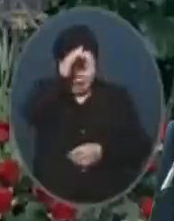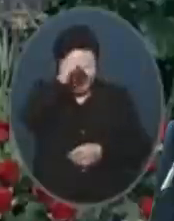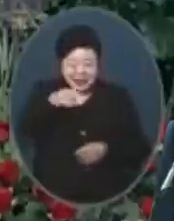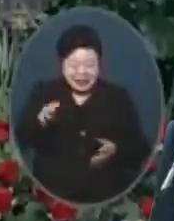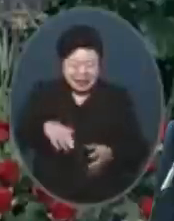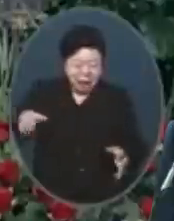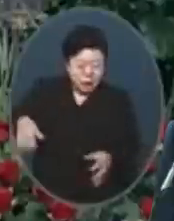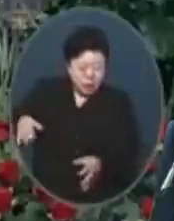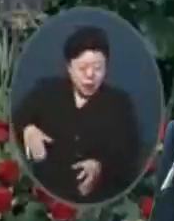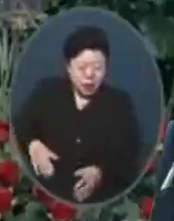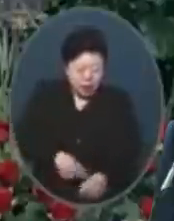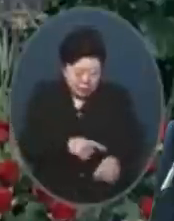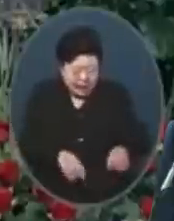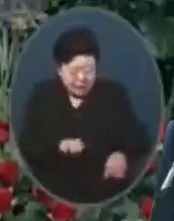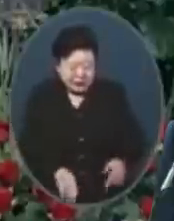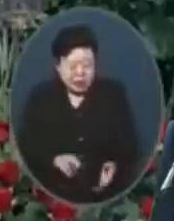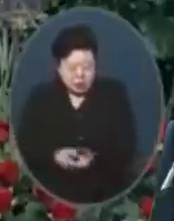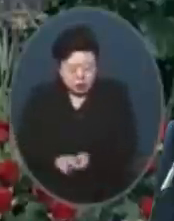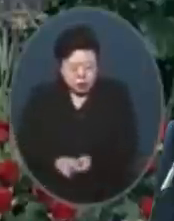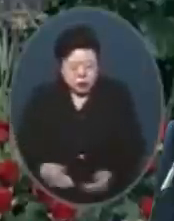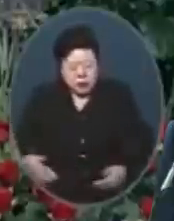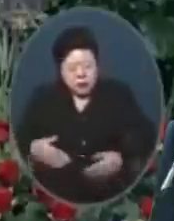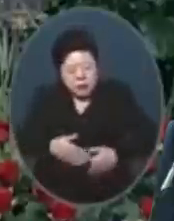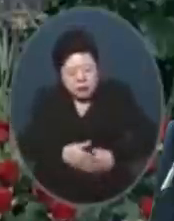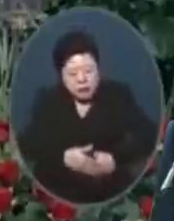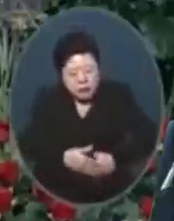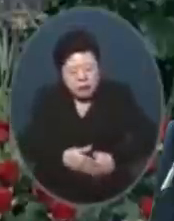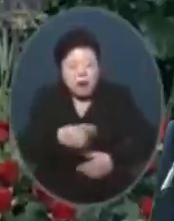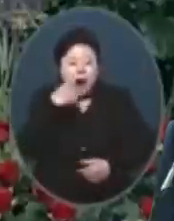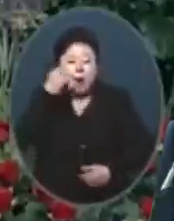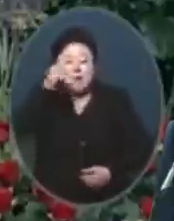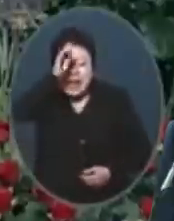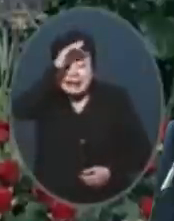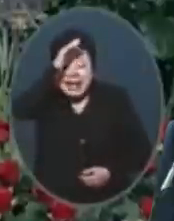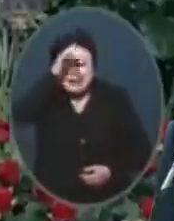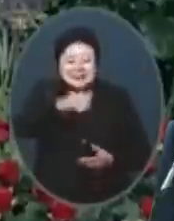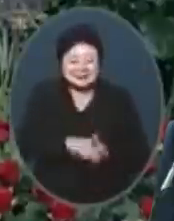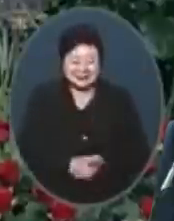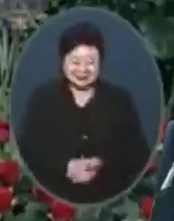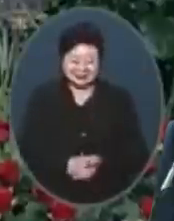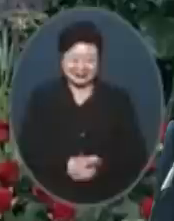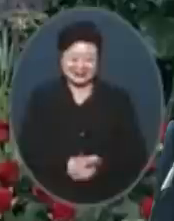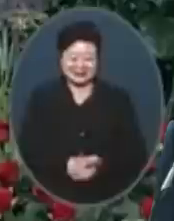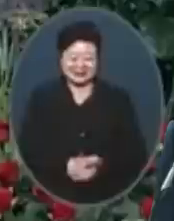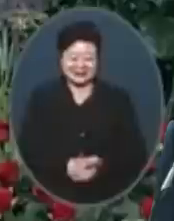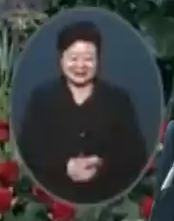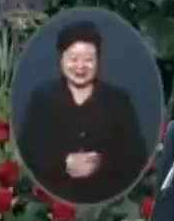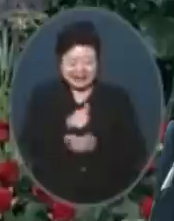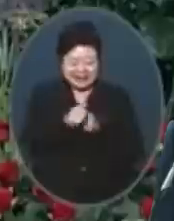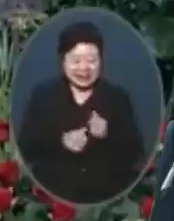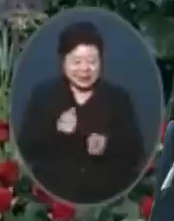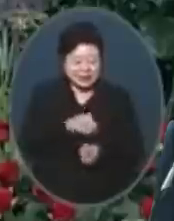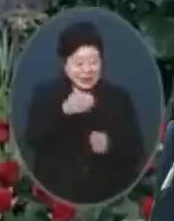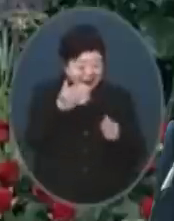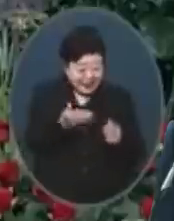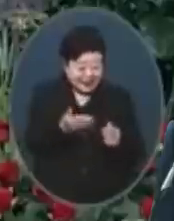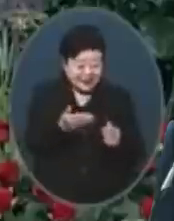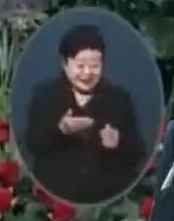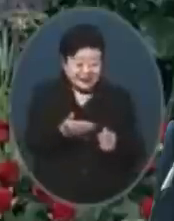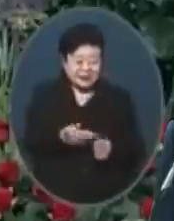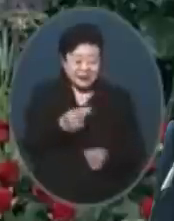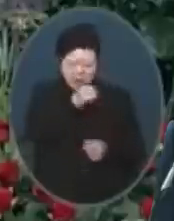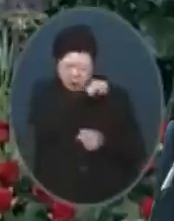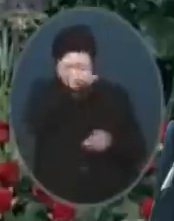불러서 자기 날개 아래 품고 보호해주고 있는 것입니다. 하나님께서는 우리에게